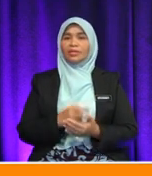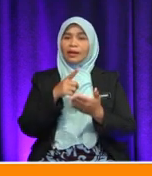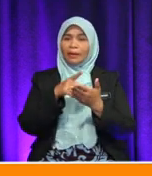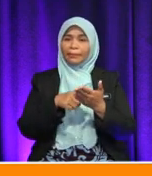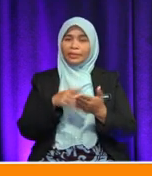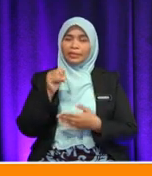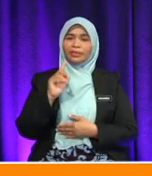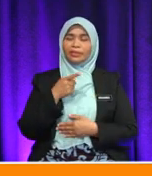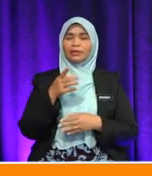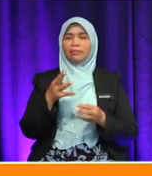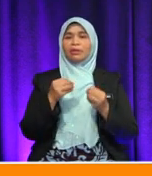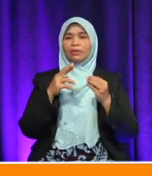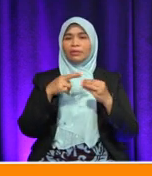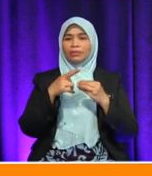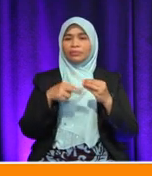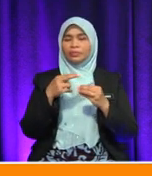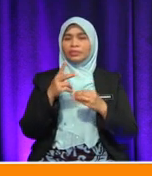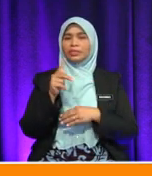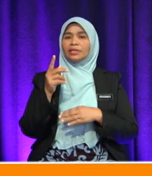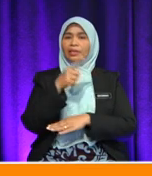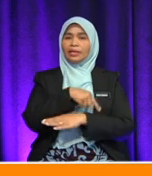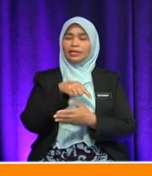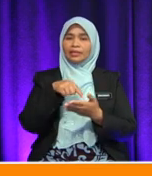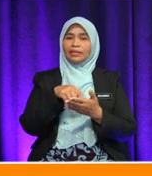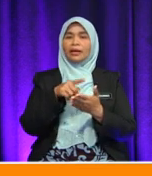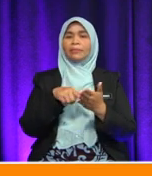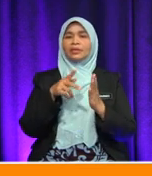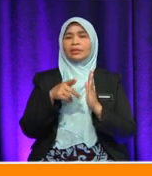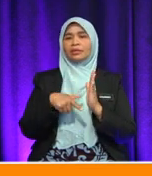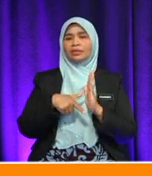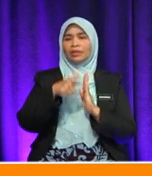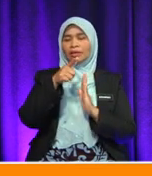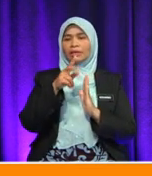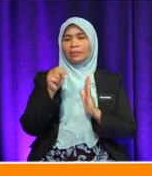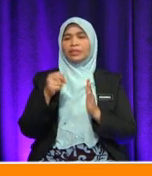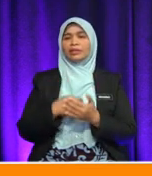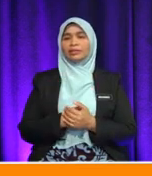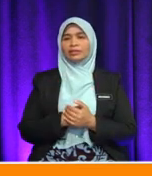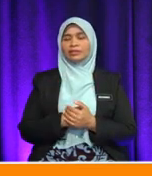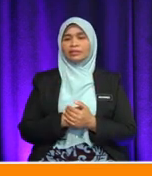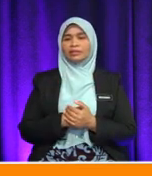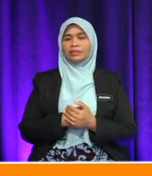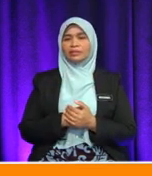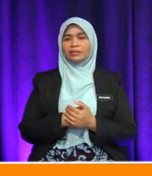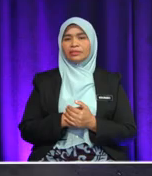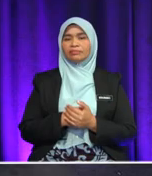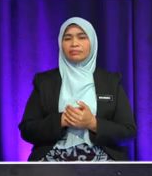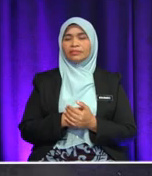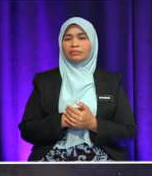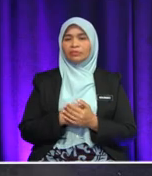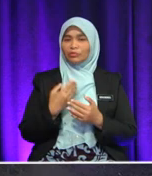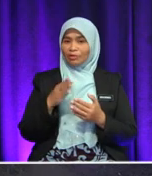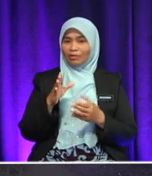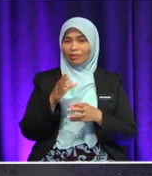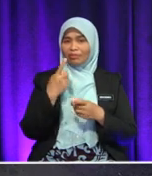rumuskan pada hari ini ialah Apa hikmah tadi Syafi'i kawal ceritanya agak banyak keimanan